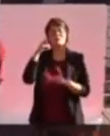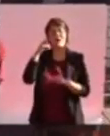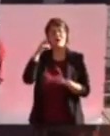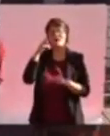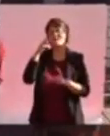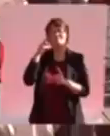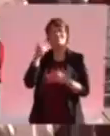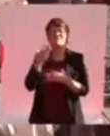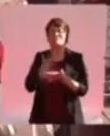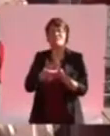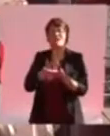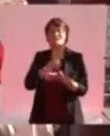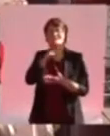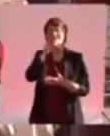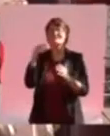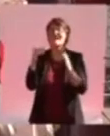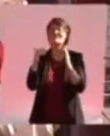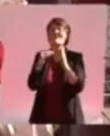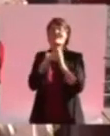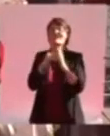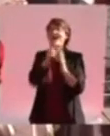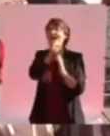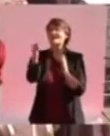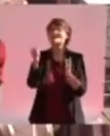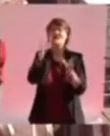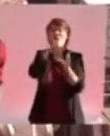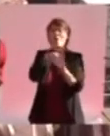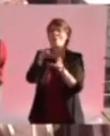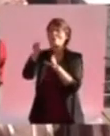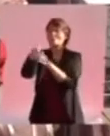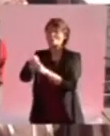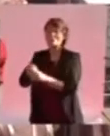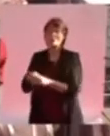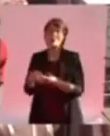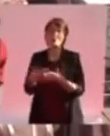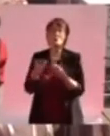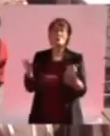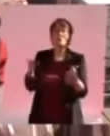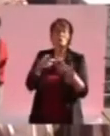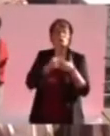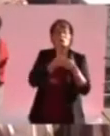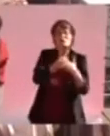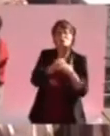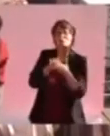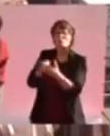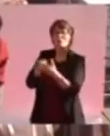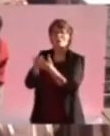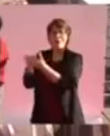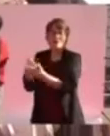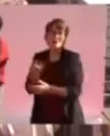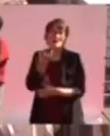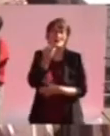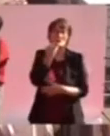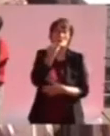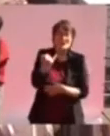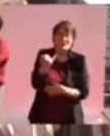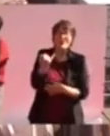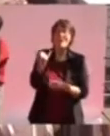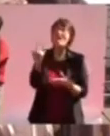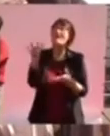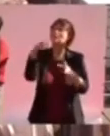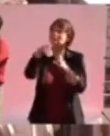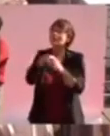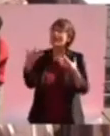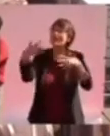o in soluzioni abitative supportate piccole ben inserite nei contesti urbani e di vita sociale